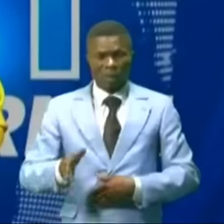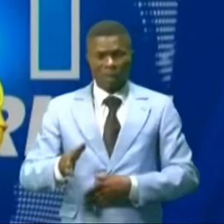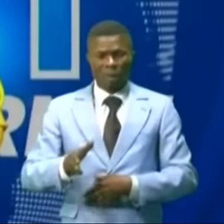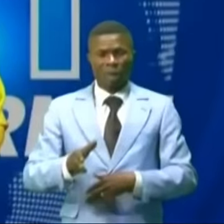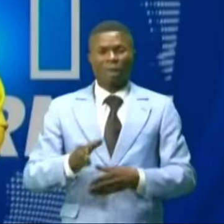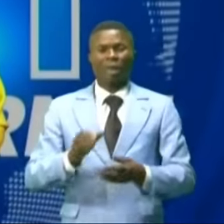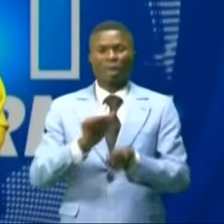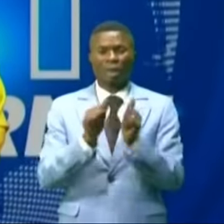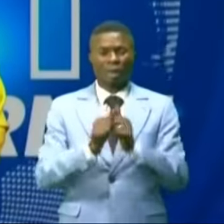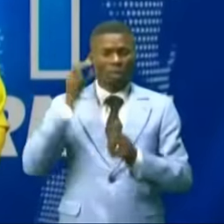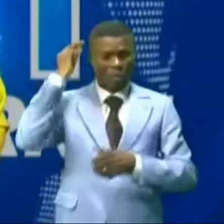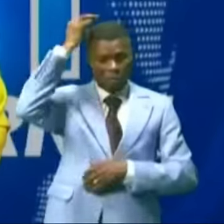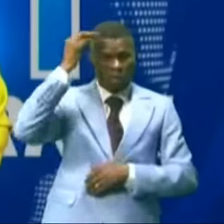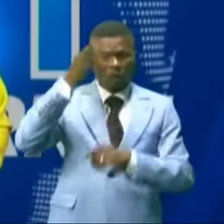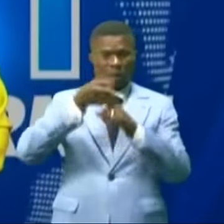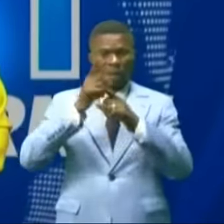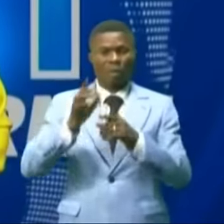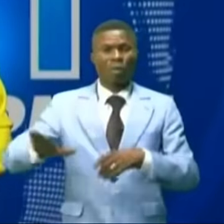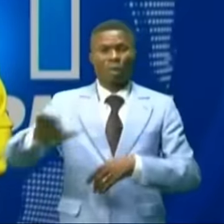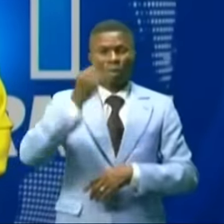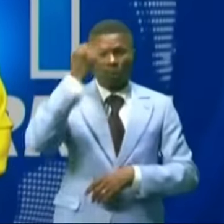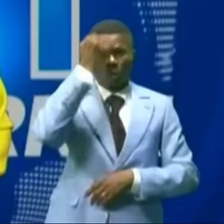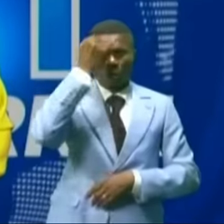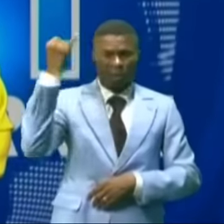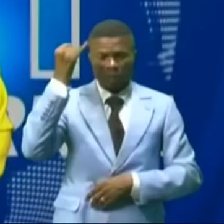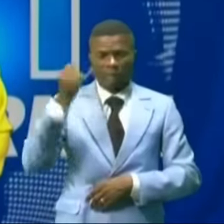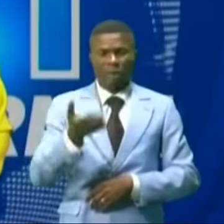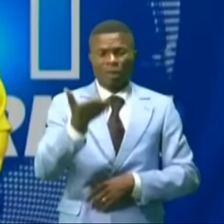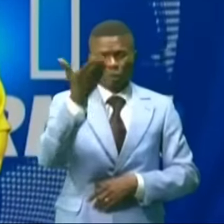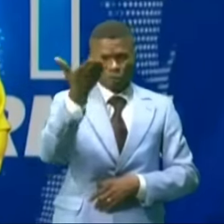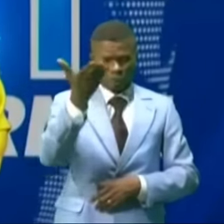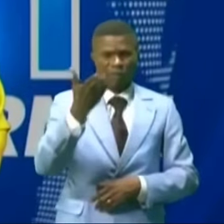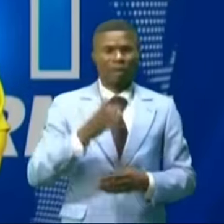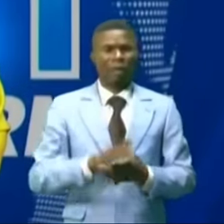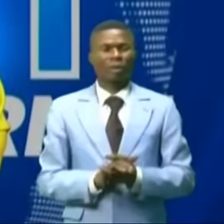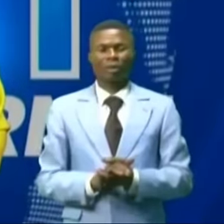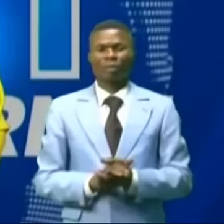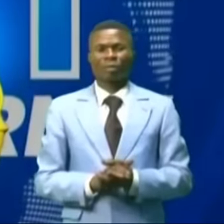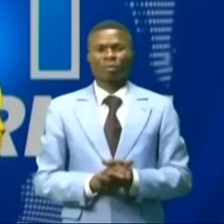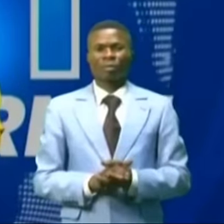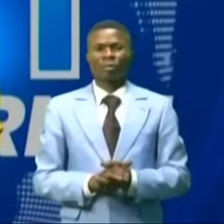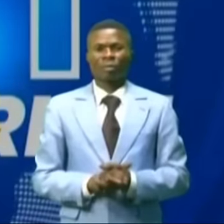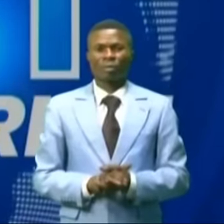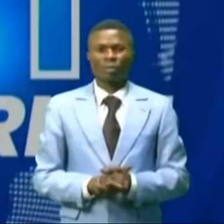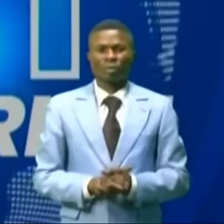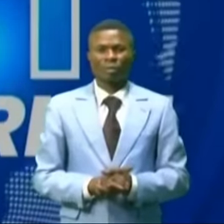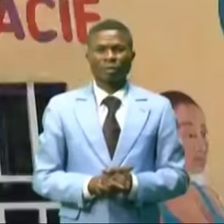neurologie venus de l'Italie. Tété Bongunja pour ce reportage.